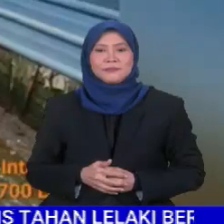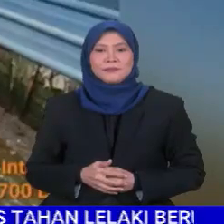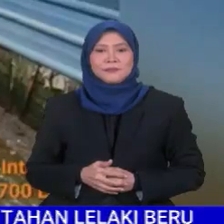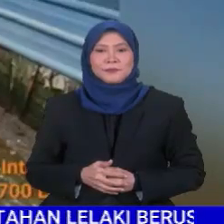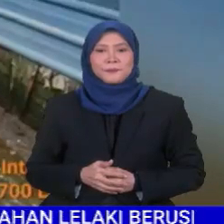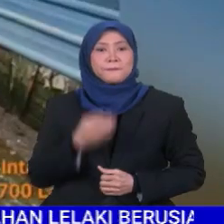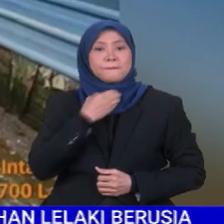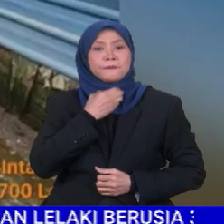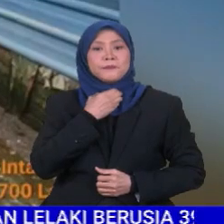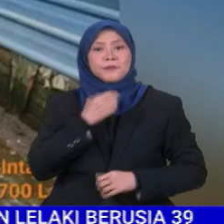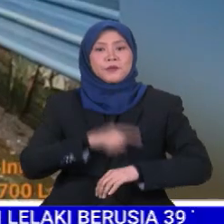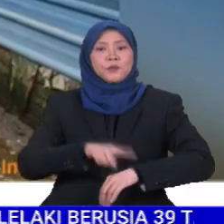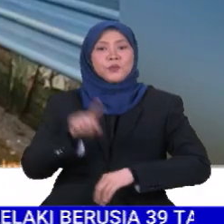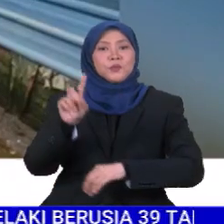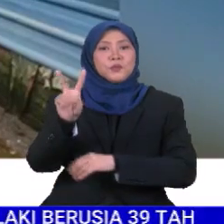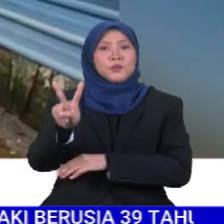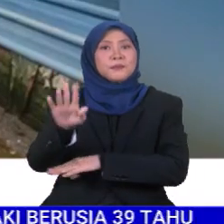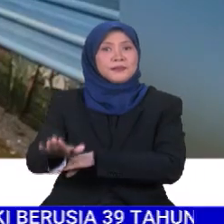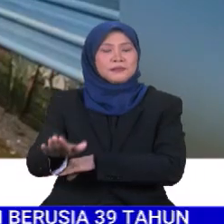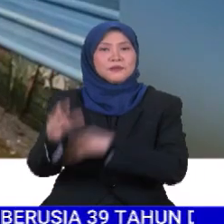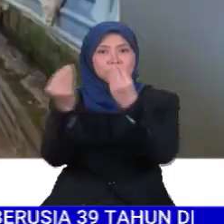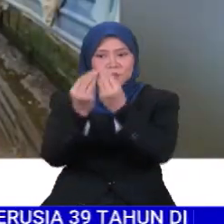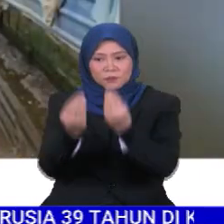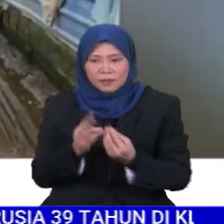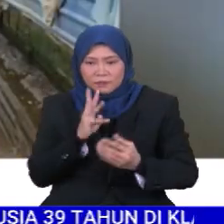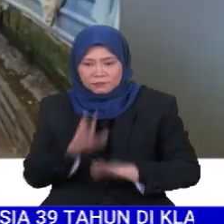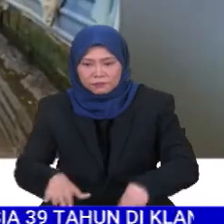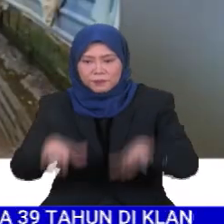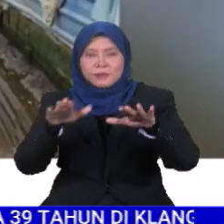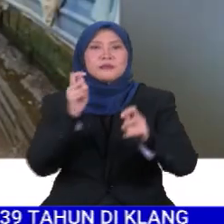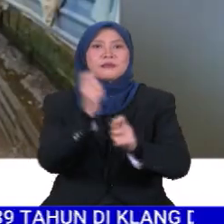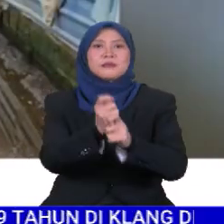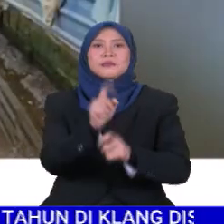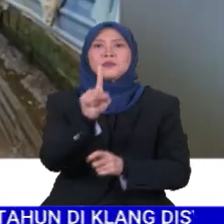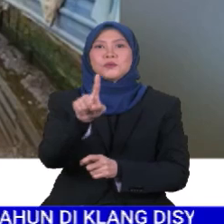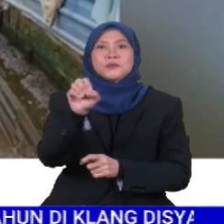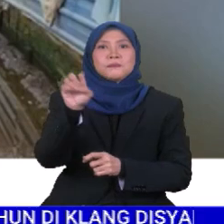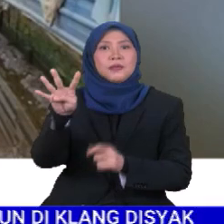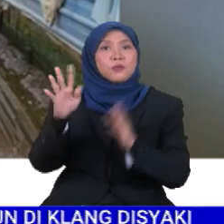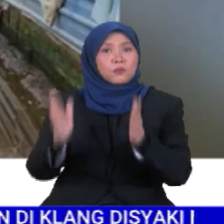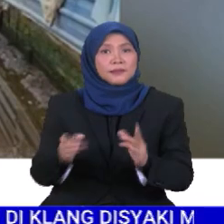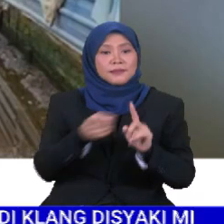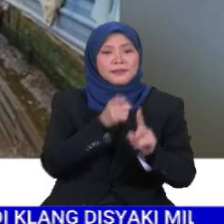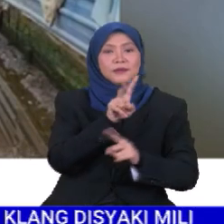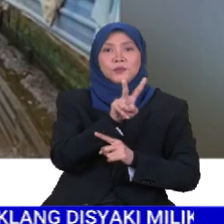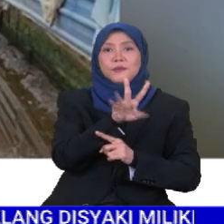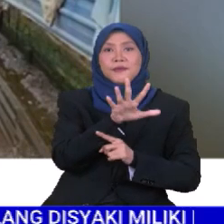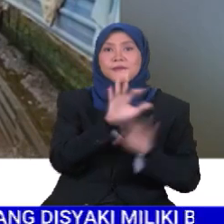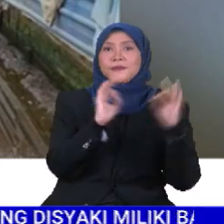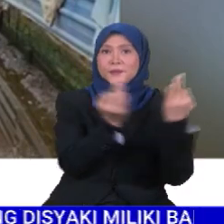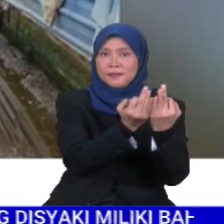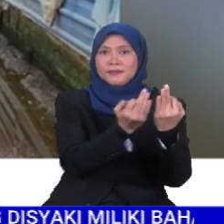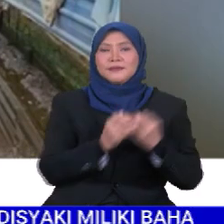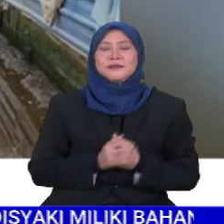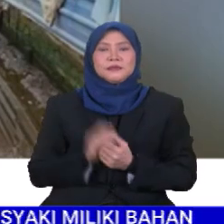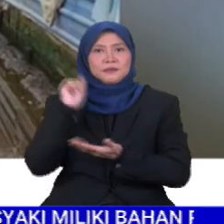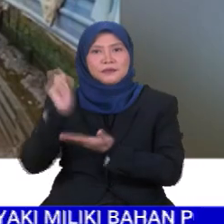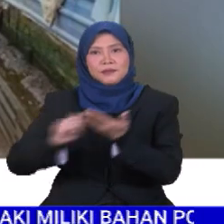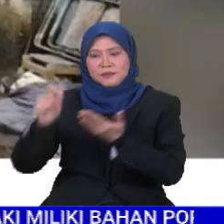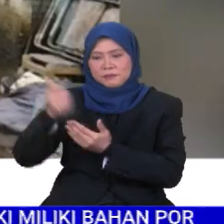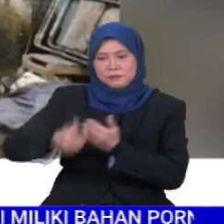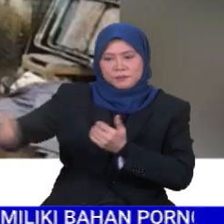di Perak pula setakat pukul 2 petang tadi jumlah penduduk terjejas kekal 104 orang daripada 25 keluarga sekretariat